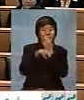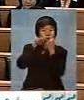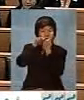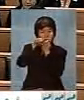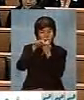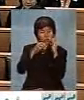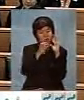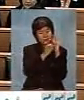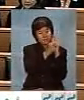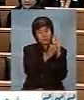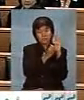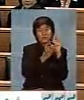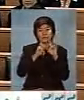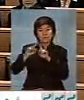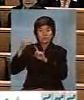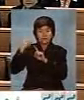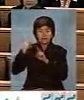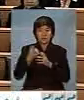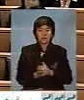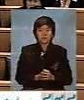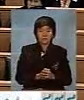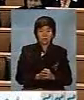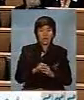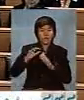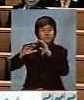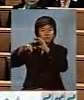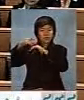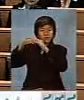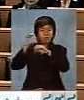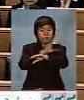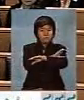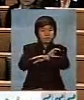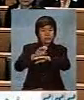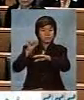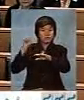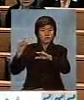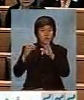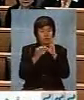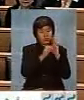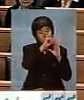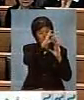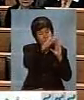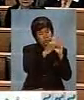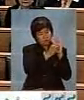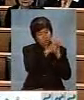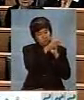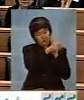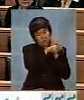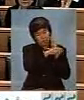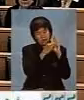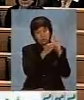องหลักพัฒนารถไฟความเร็วสูงสายกรุงเทพเชียงใหม่กรุงเทพนครราชสีมากรุงเทพหัว